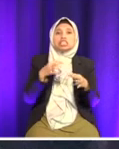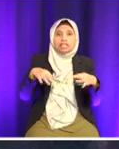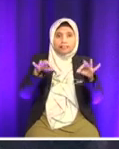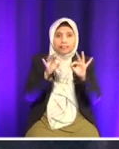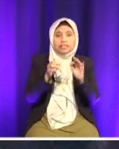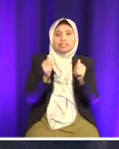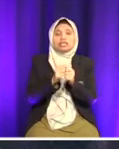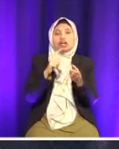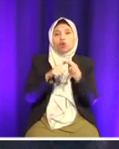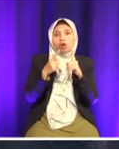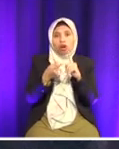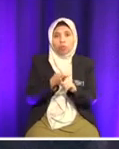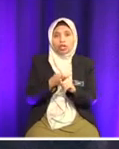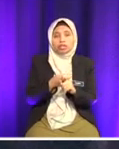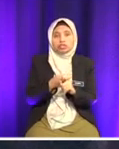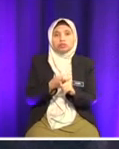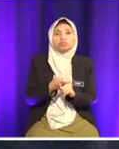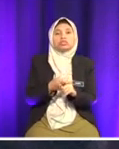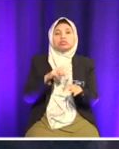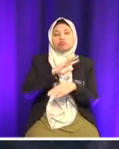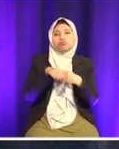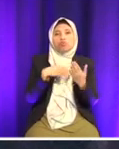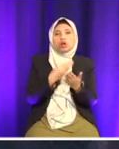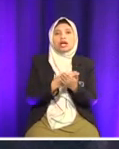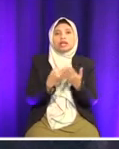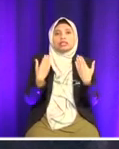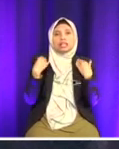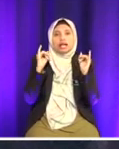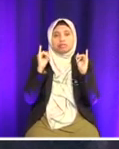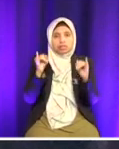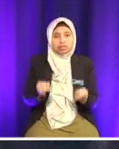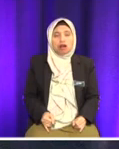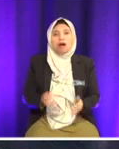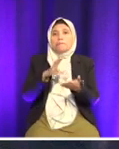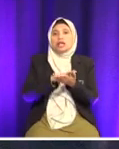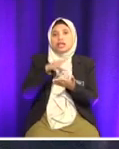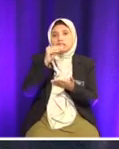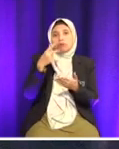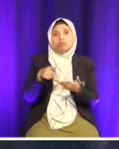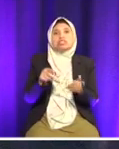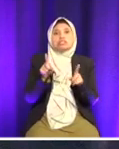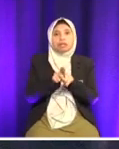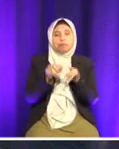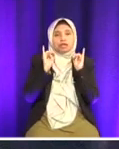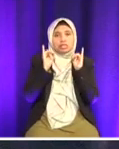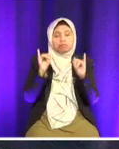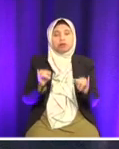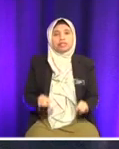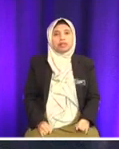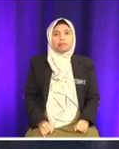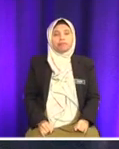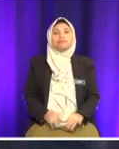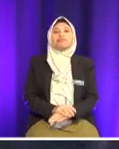kalau niat karena Allah itu juga dikira sebagai ibadah belajar saja pun ibadah juga Subhanallah